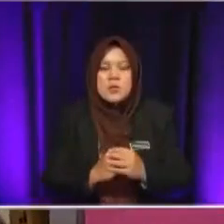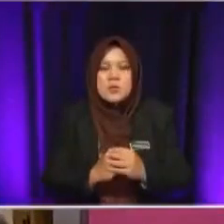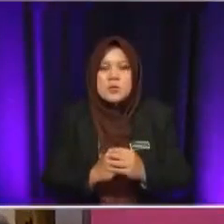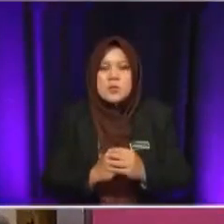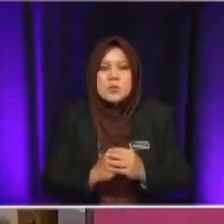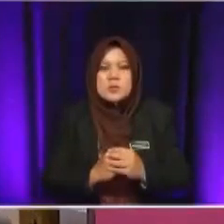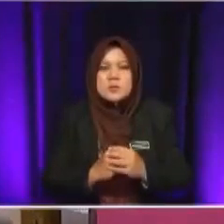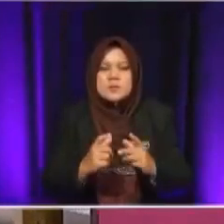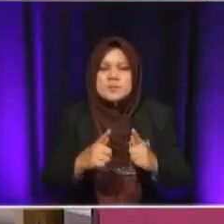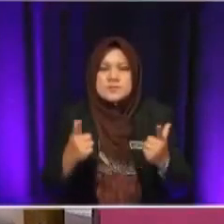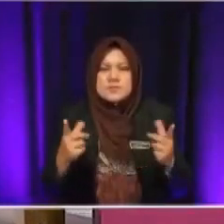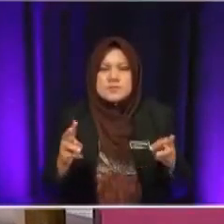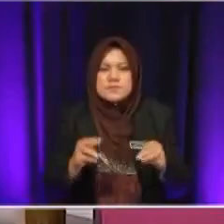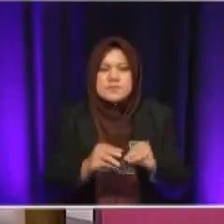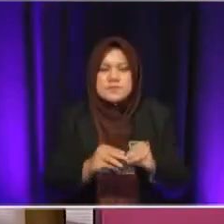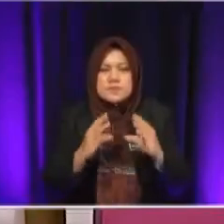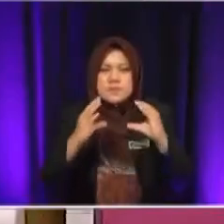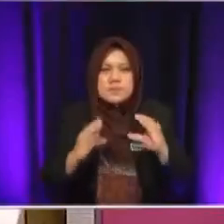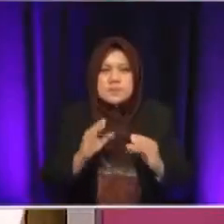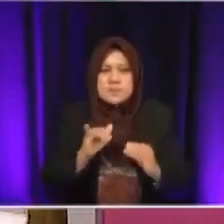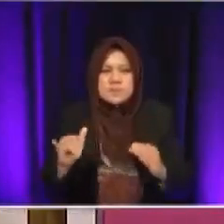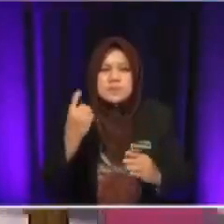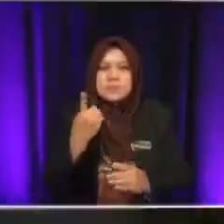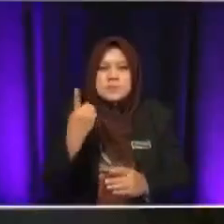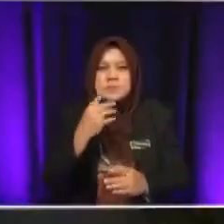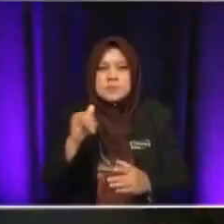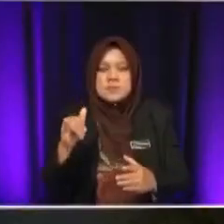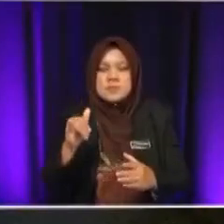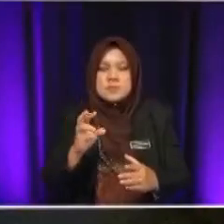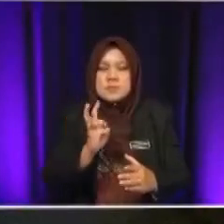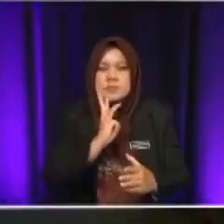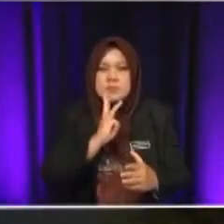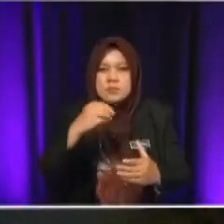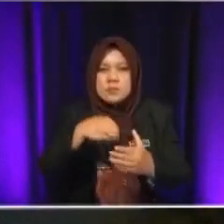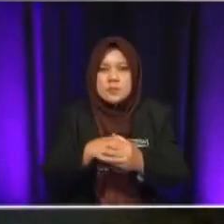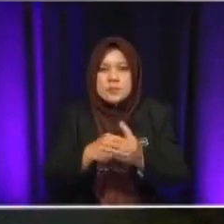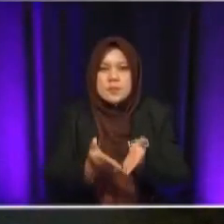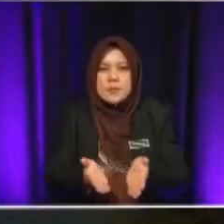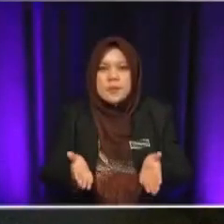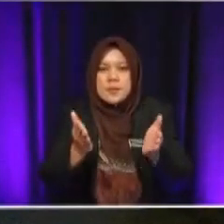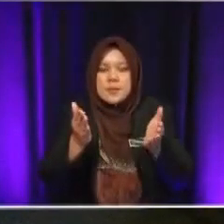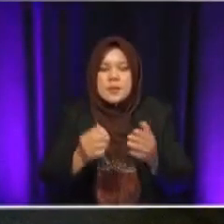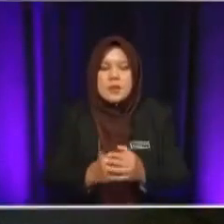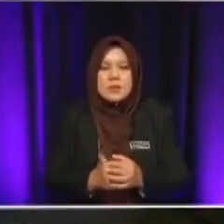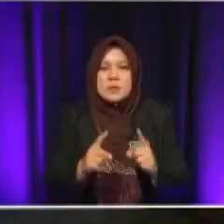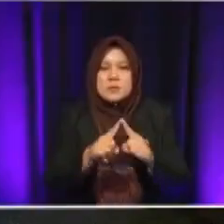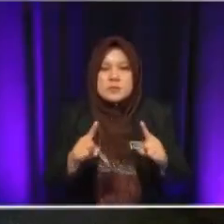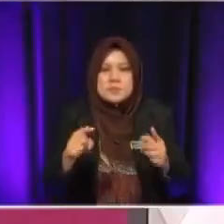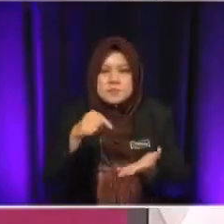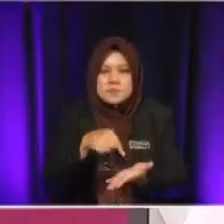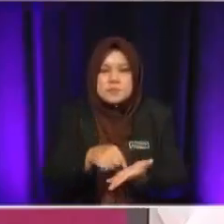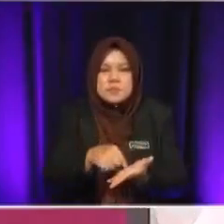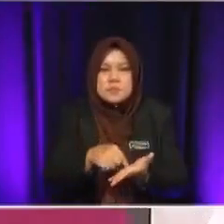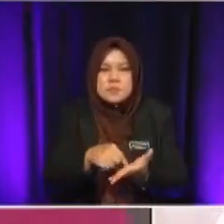Oh. Eh, lain macam caranya ni. Selalunya air dekat dalam pasu atau dalam bekas. Tapi yang